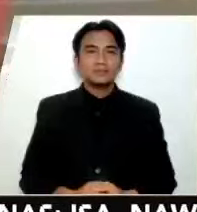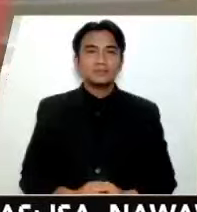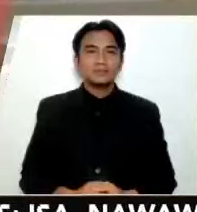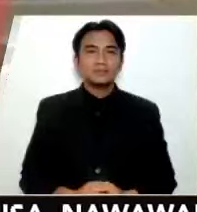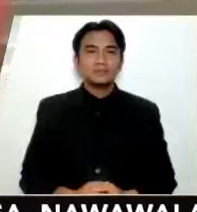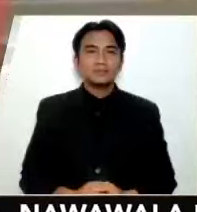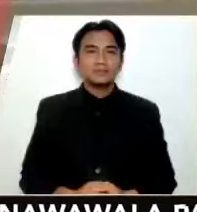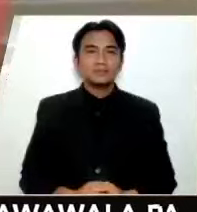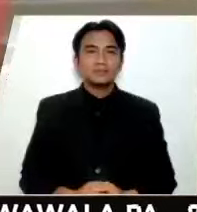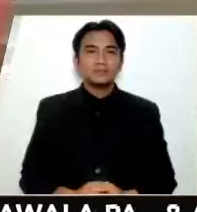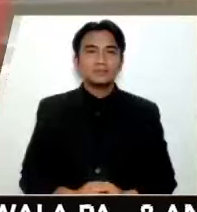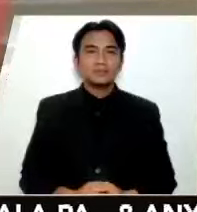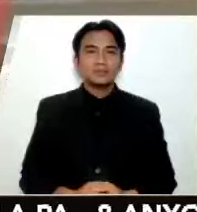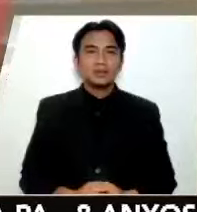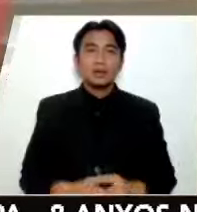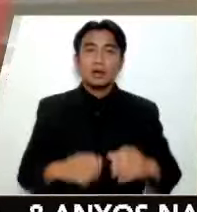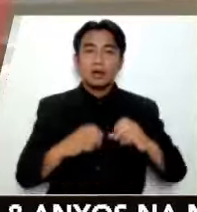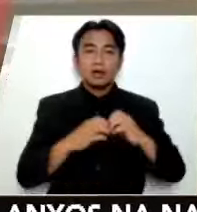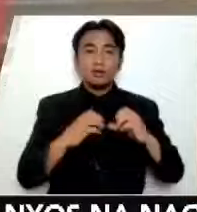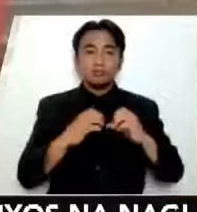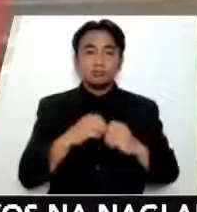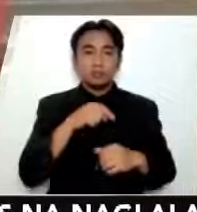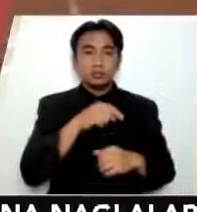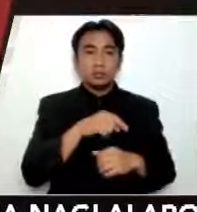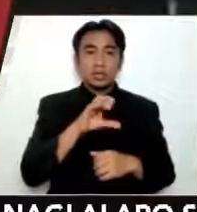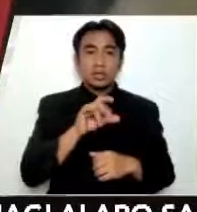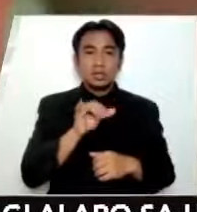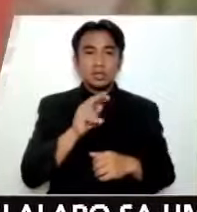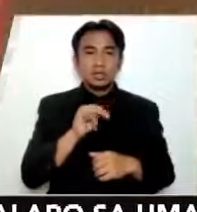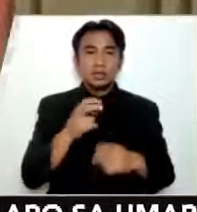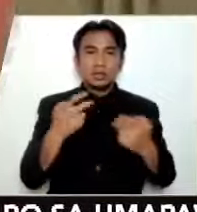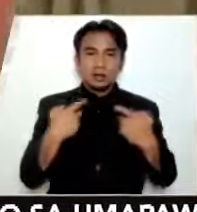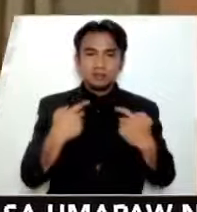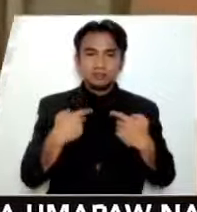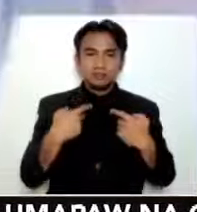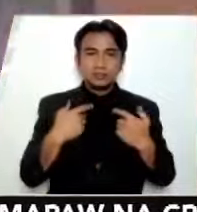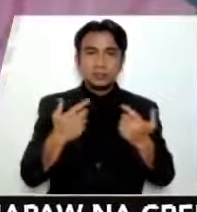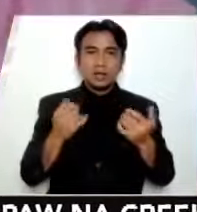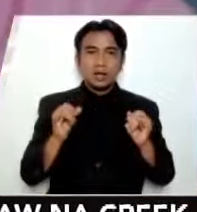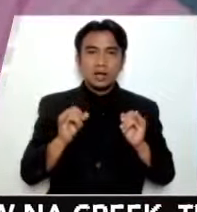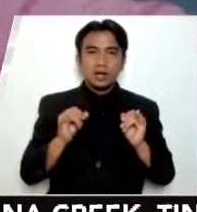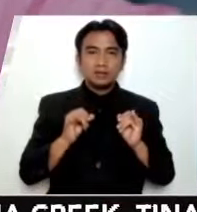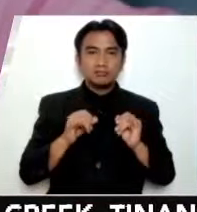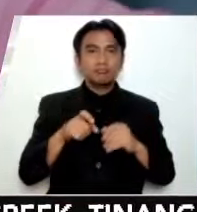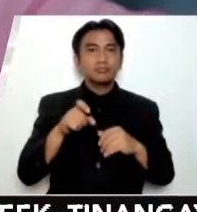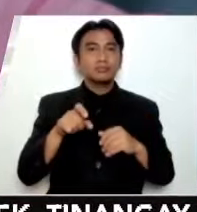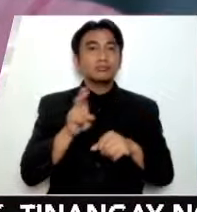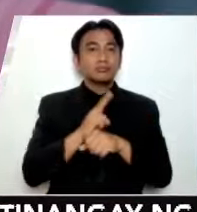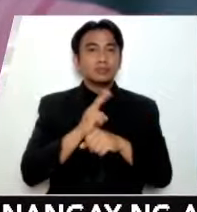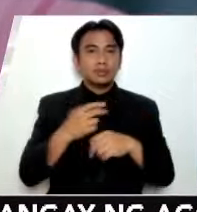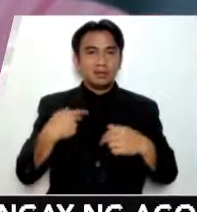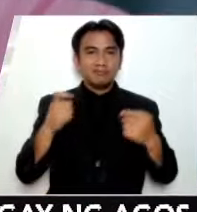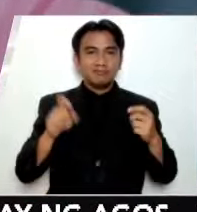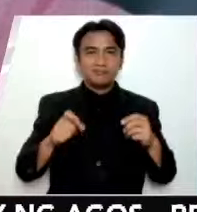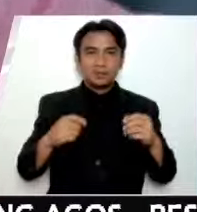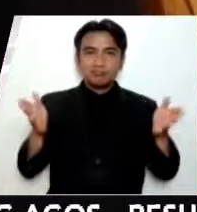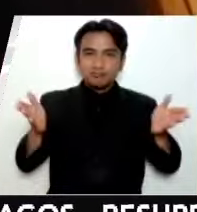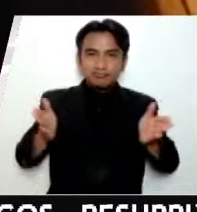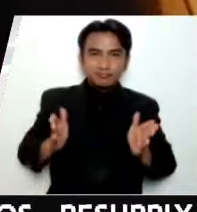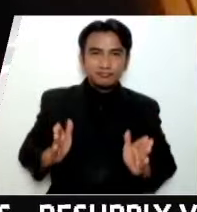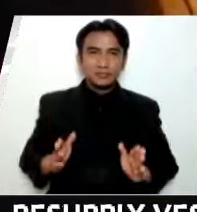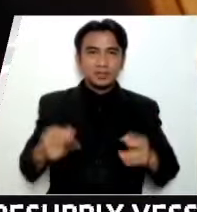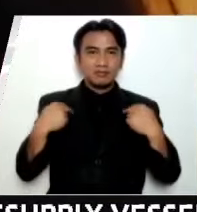Kapuso couple Gabby Garcia at Khalil Ramos nag-ice bath para maging fit and healthy. Loko kayo. Kami